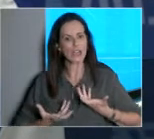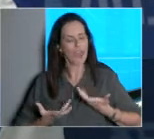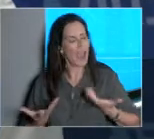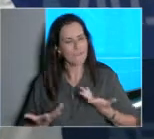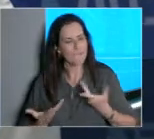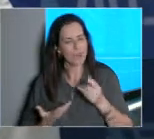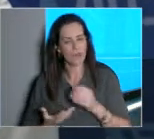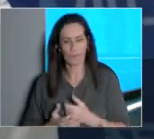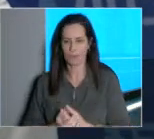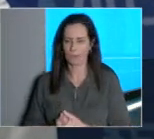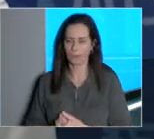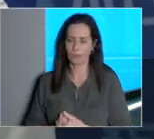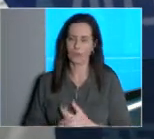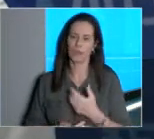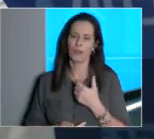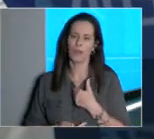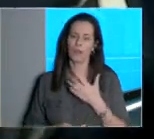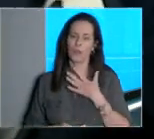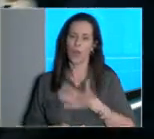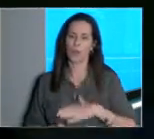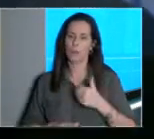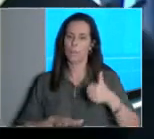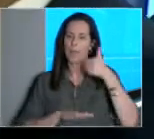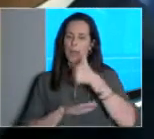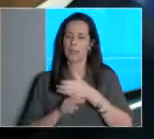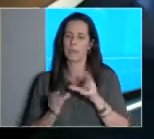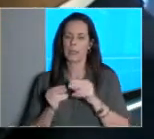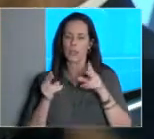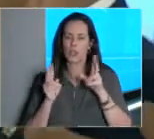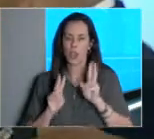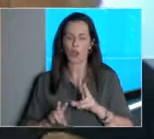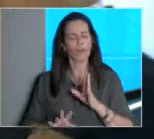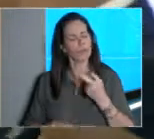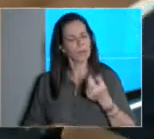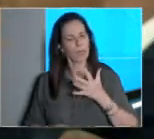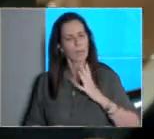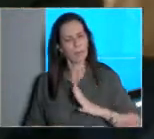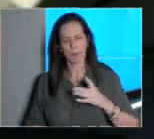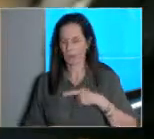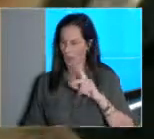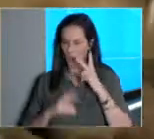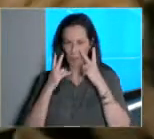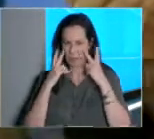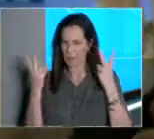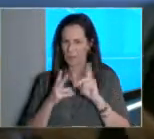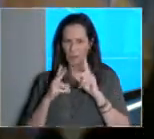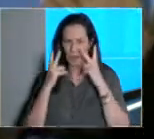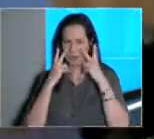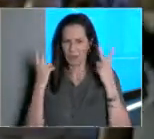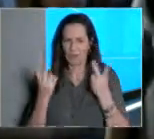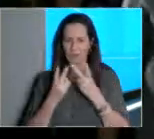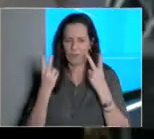בין השיניים? אנחנו רוצים מנהיגים עם יכולות ועם ממלכתיות. אנחנו לא מחפשים